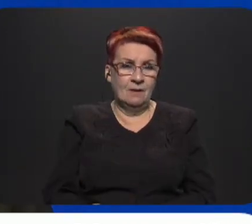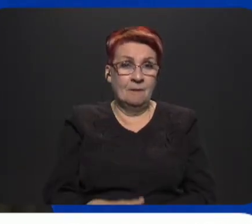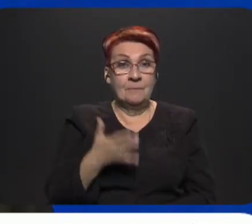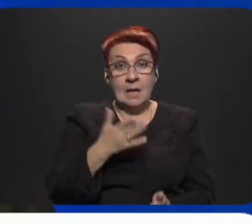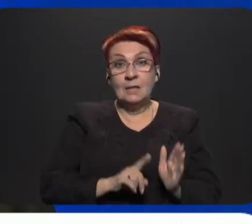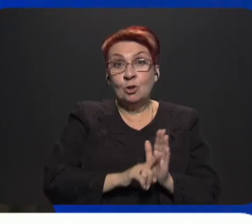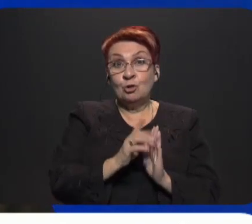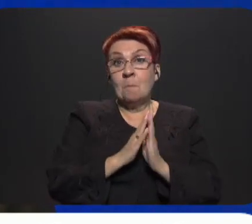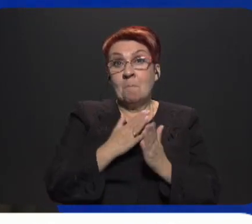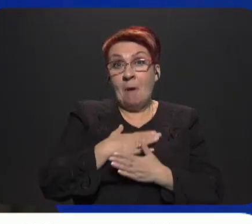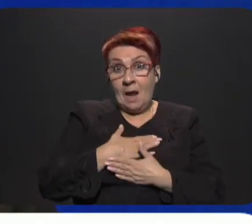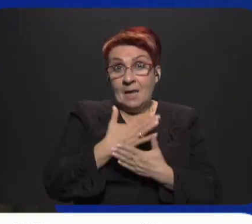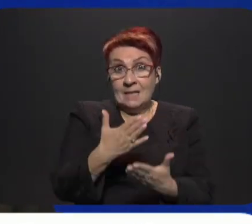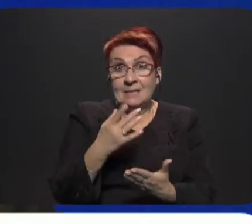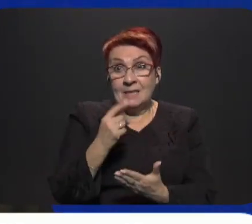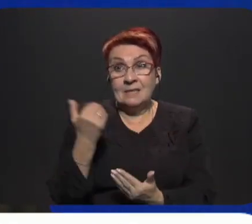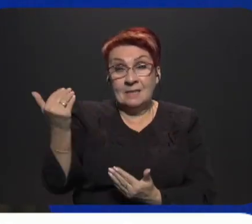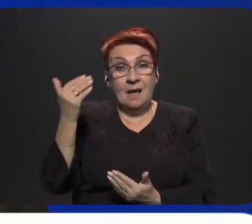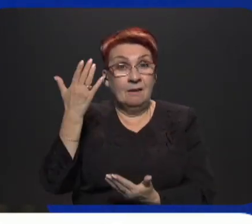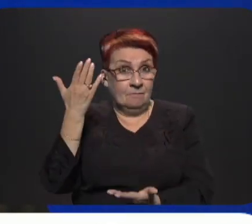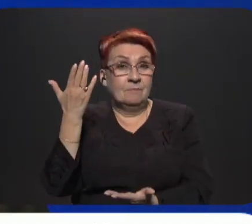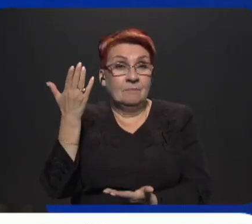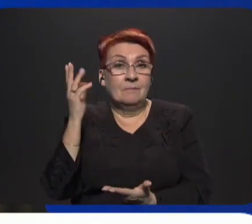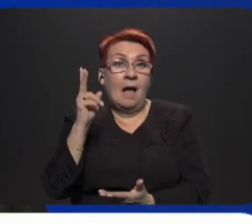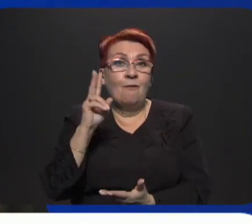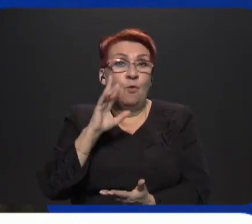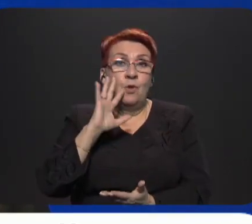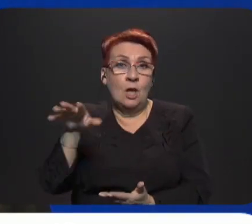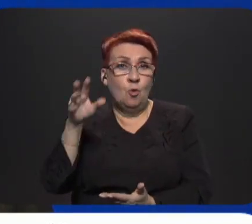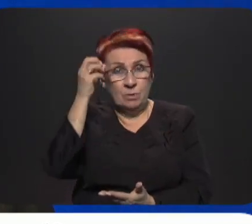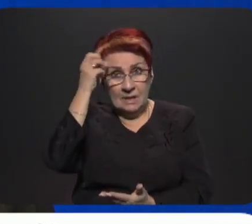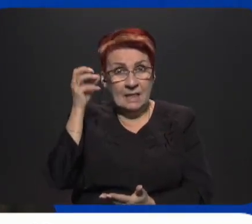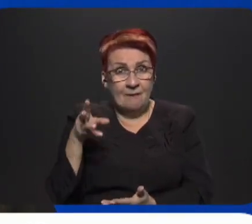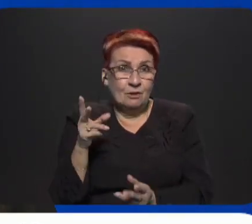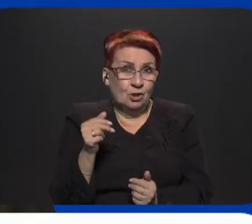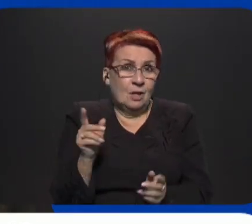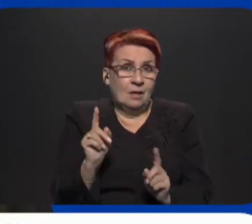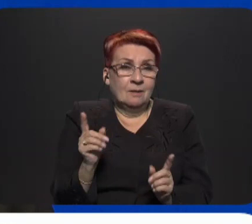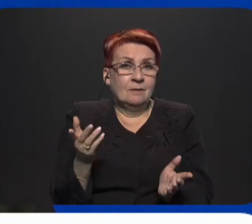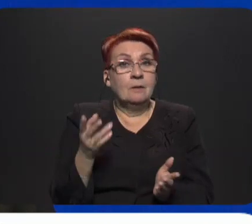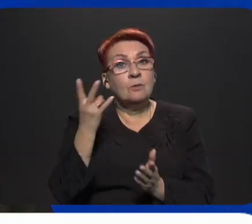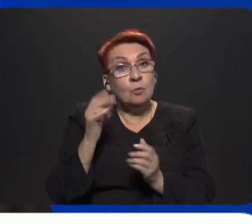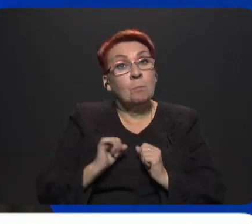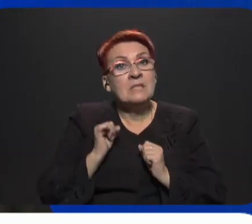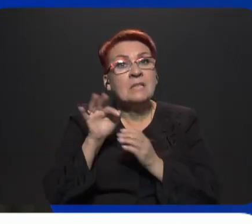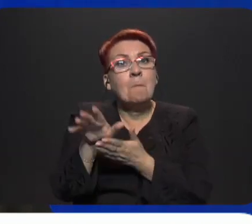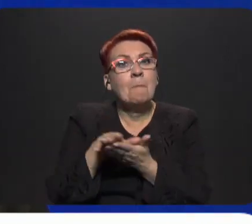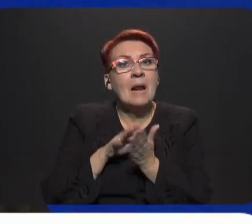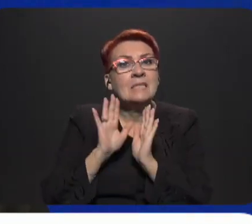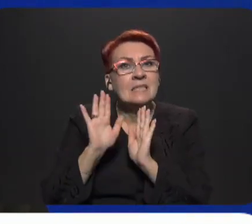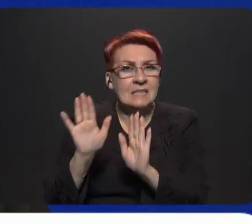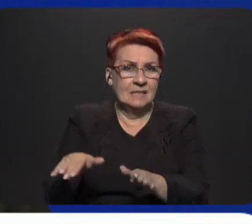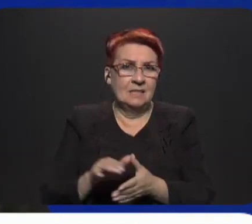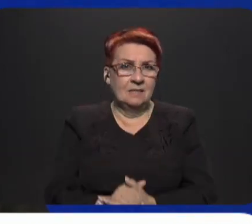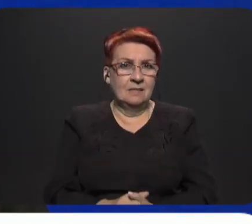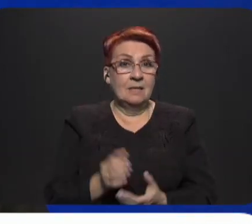молиться, то тогда уже еще третий момент. Постарайся тогда уже простить его, чтобы избавить хотя